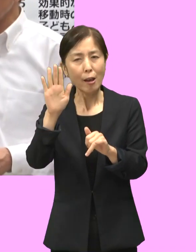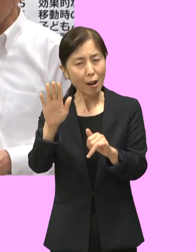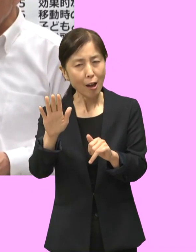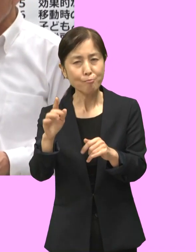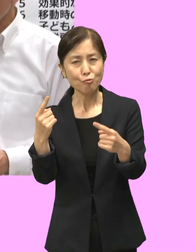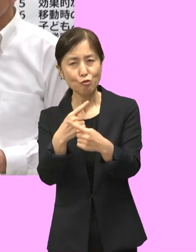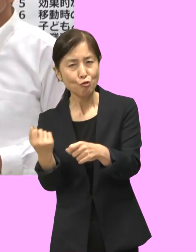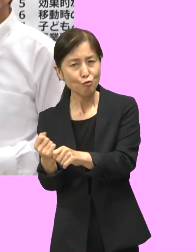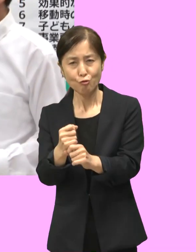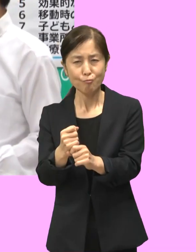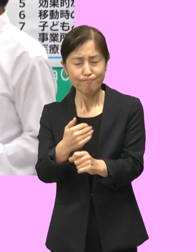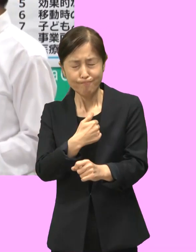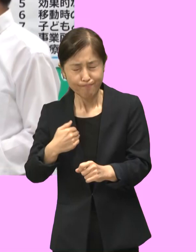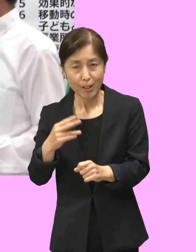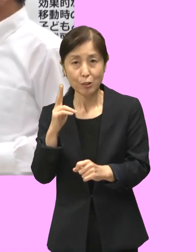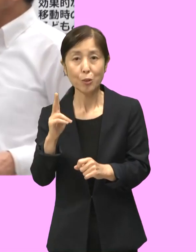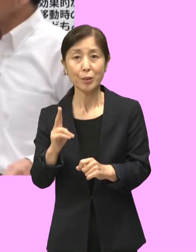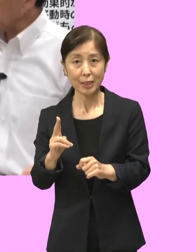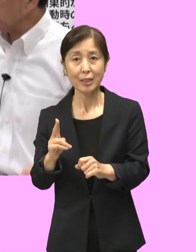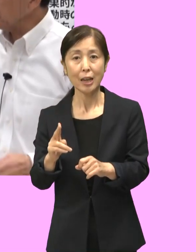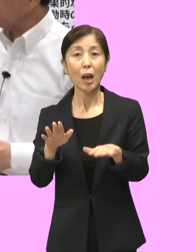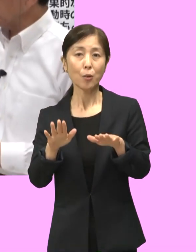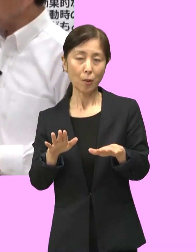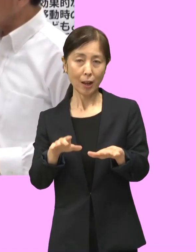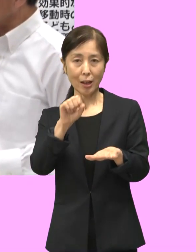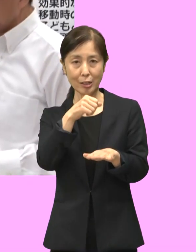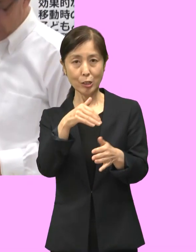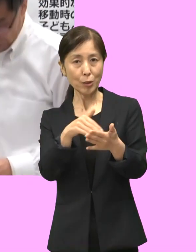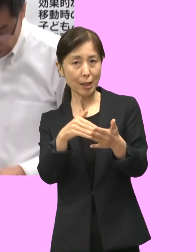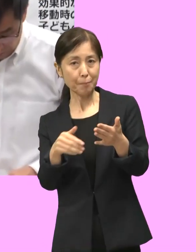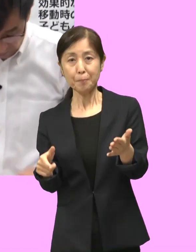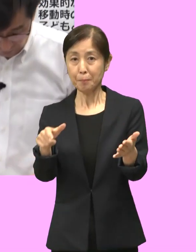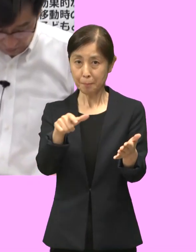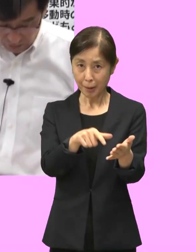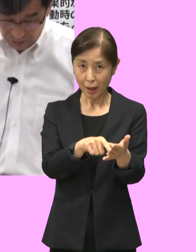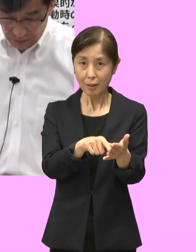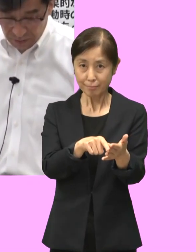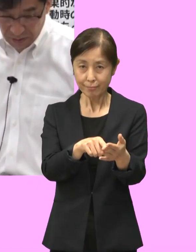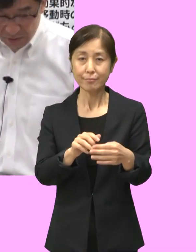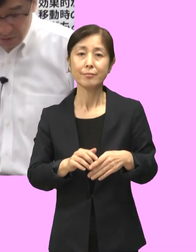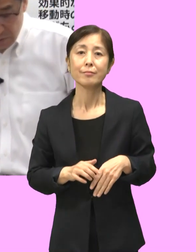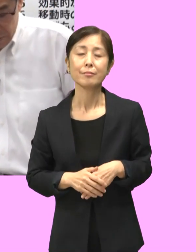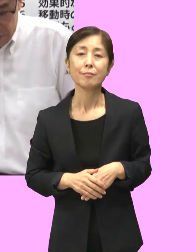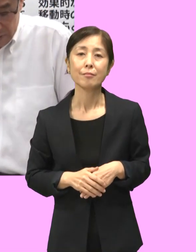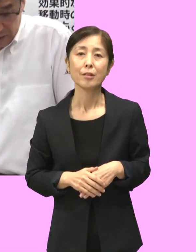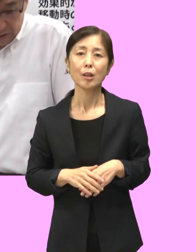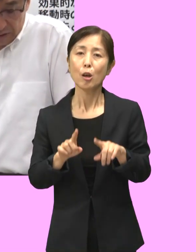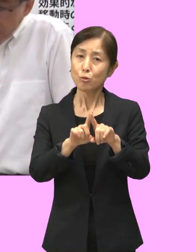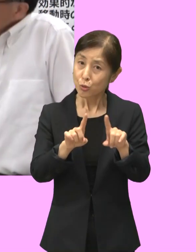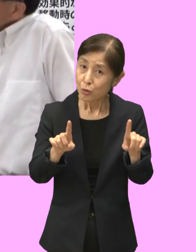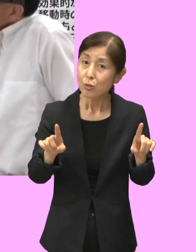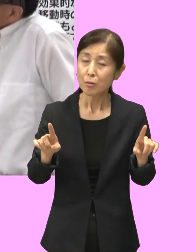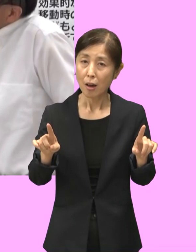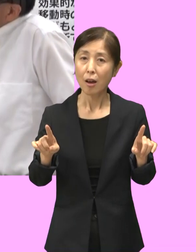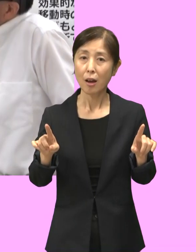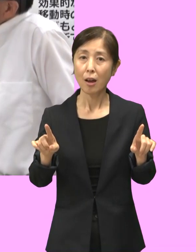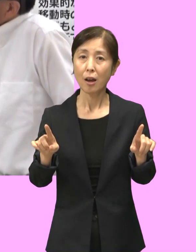り組めるようにということで、今回予算を計上いたしました。 で通常はですね、